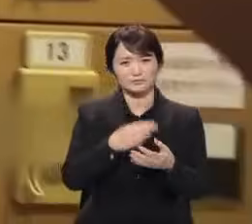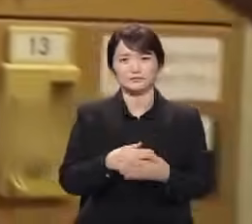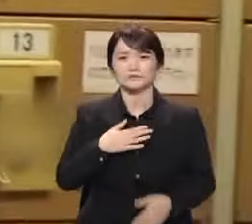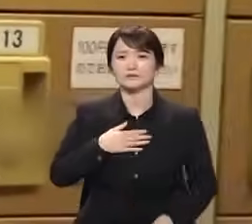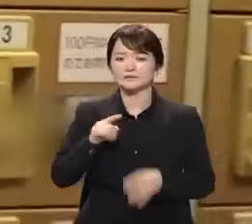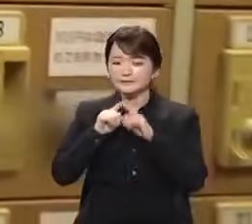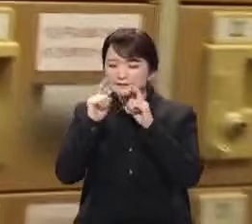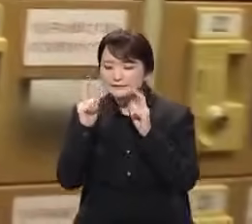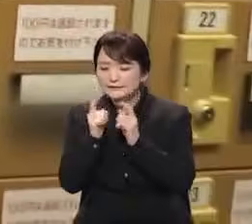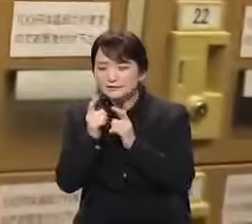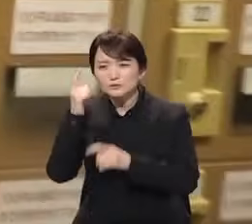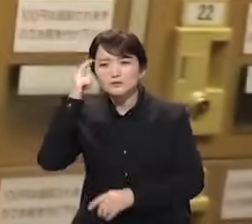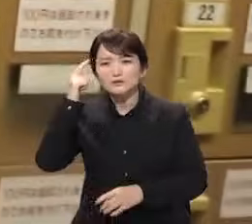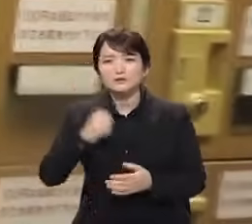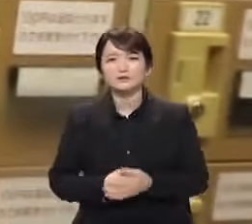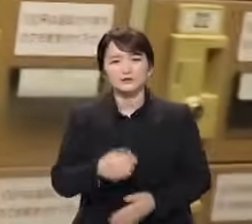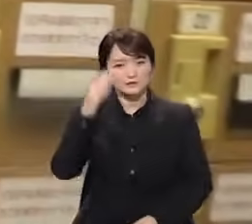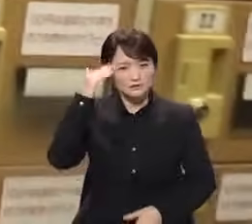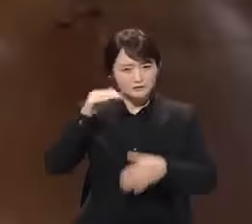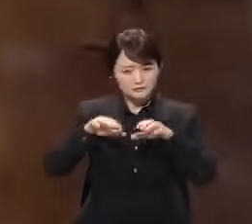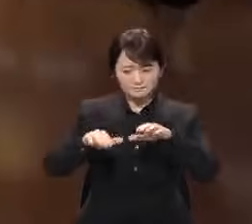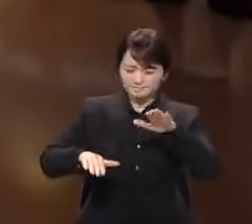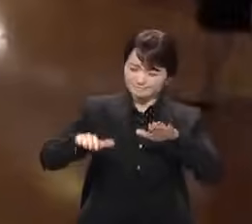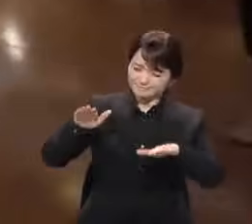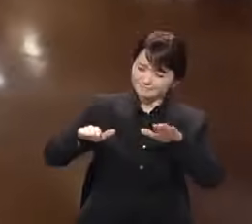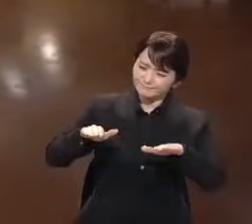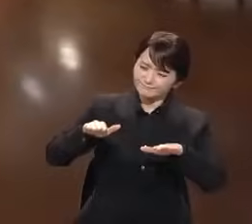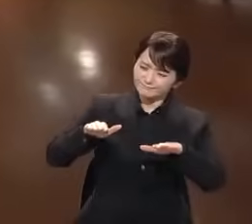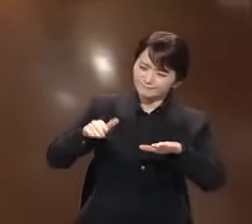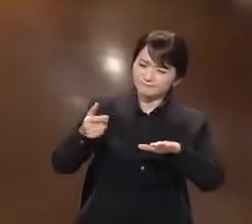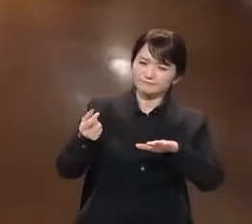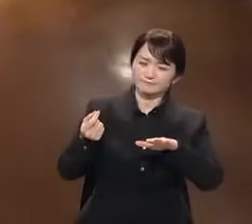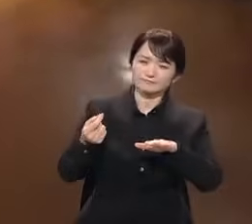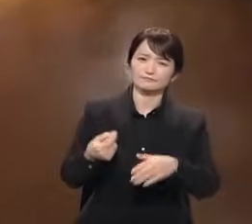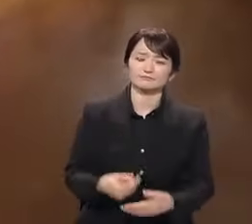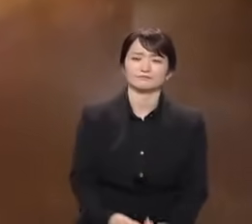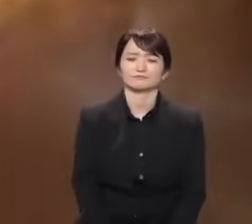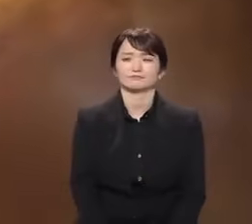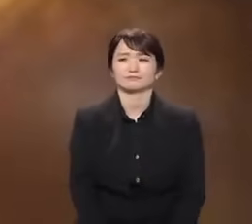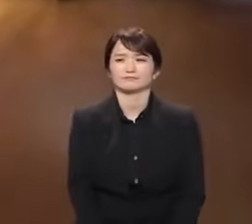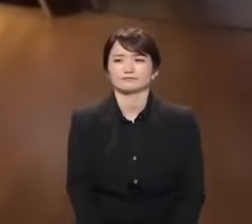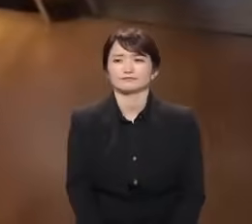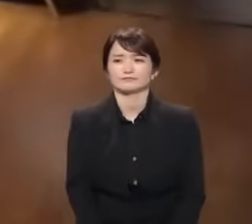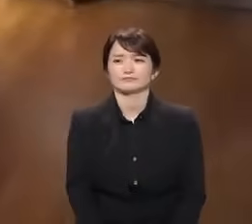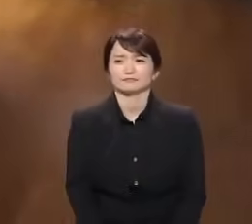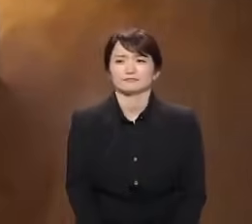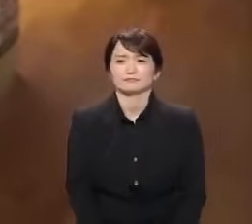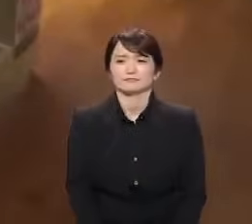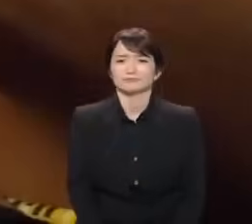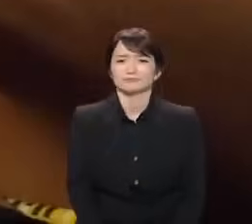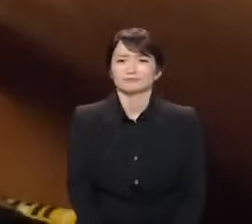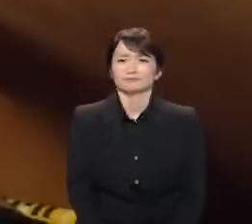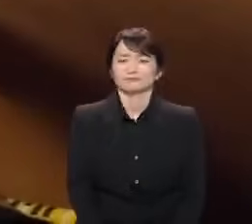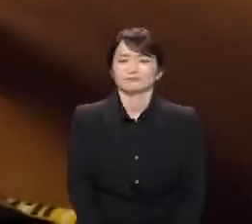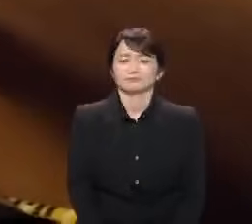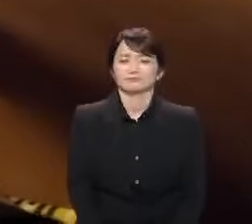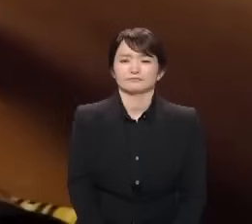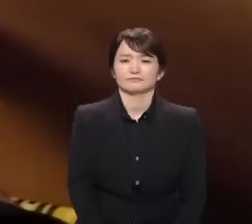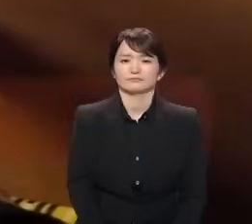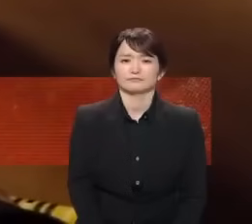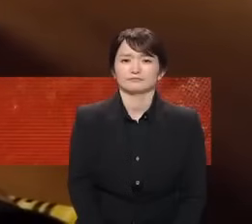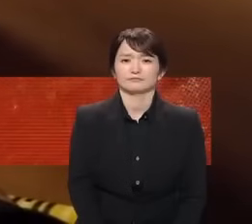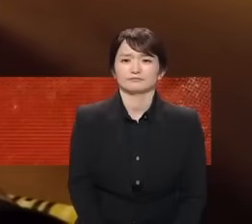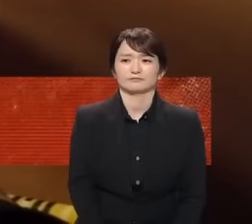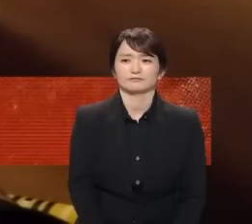한국을 차별하기 위해서 좀 그런 어떤 모양이 아니었나 그런 생각이 좀 많이 듭니다. 예. 또 어떤 또